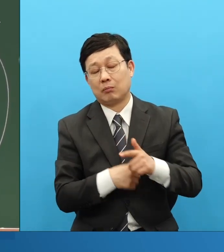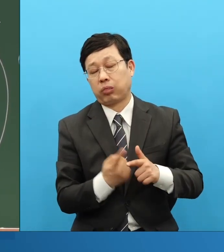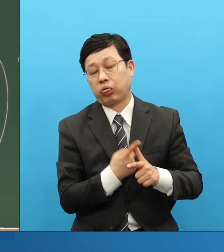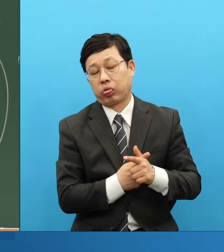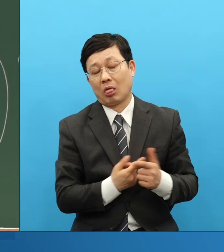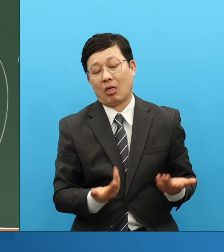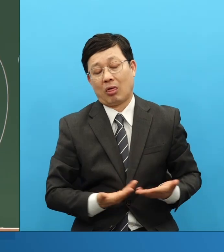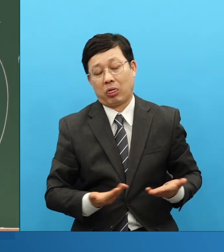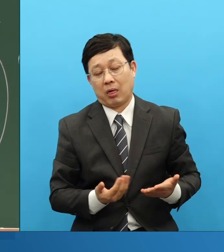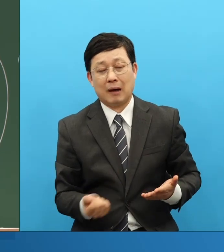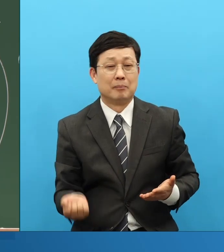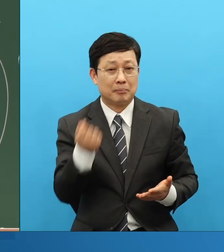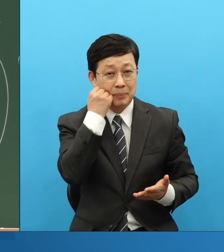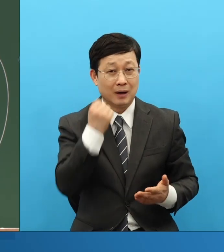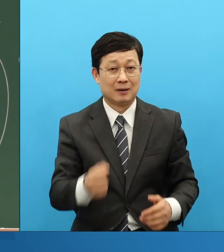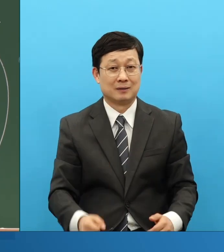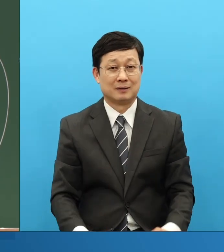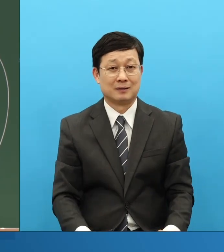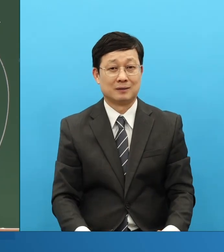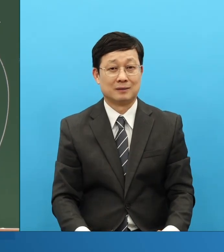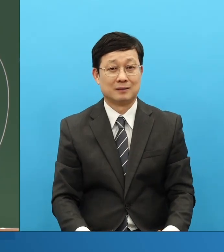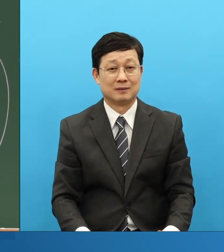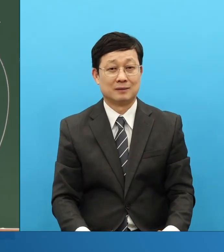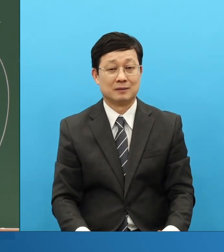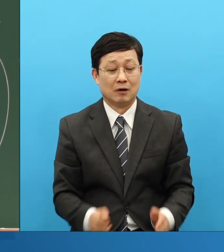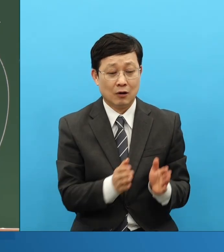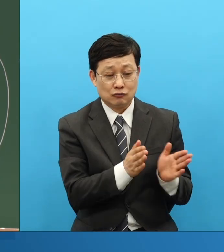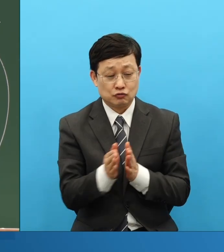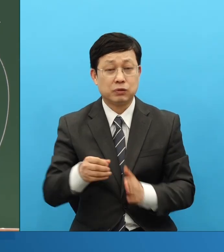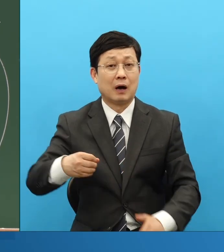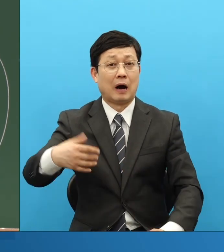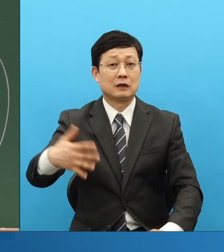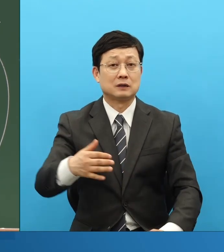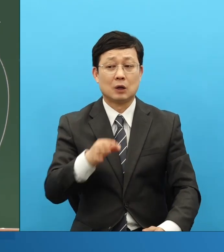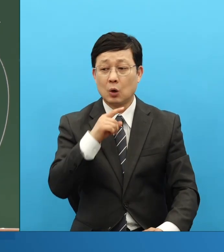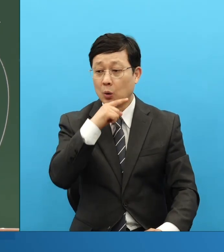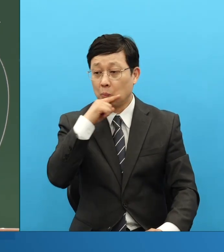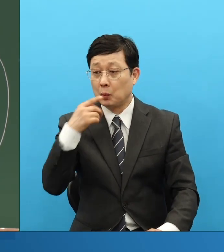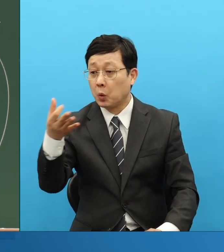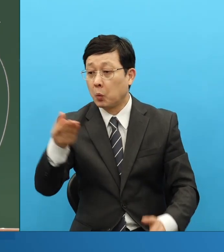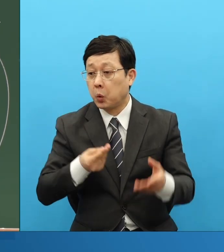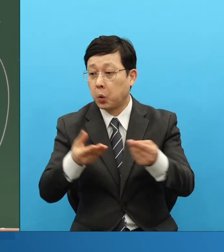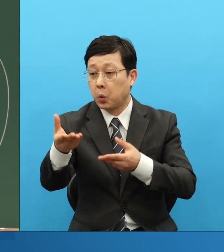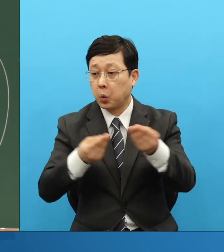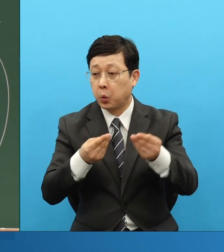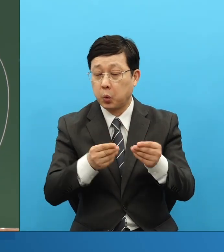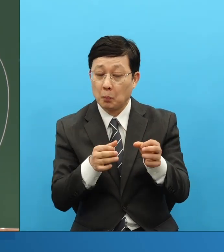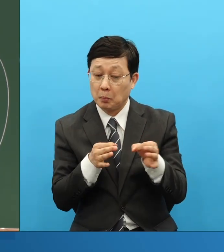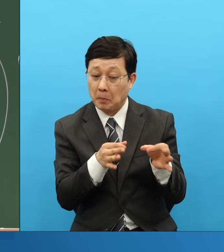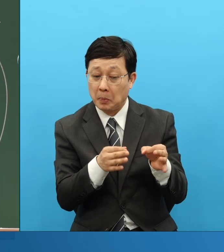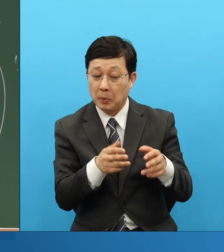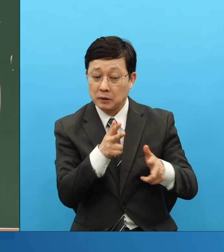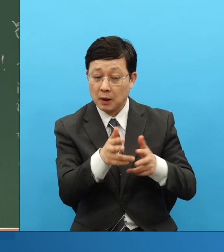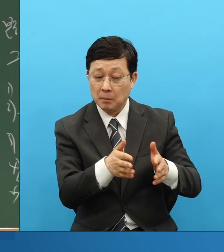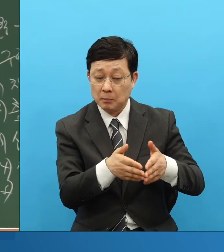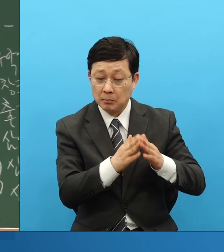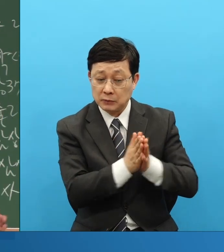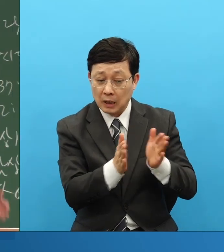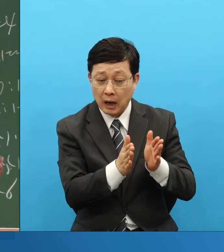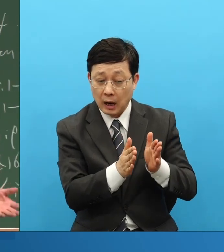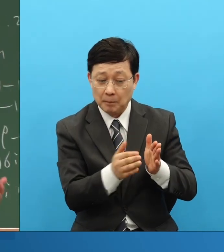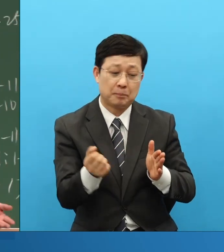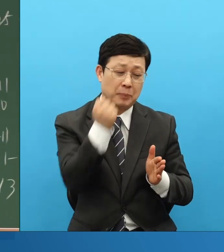into debt trying to do 간도 that. 크지. And so you've got some nerve. 준비가 안 됐는데 빚내가지고 Think 시작한다. about it, you're not even prepared, but you go into debt to prepare for